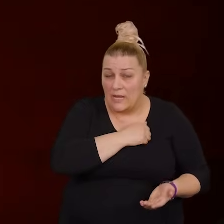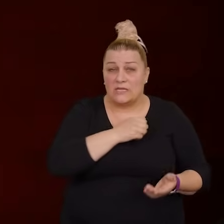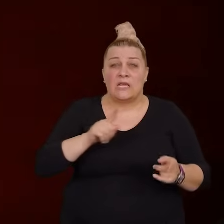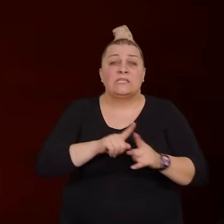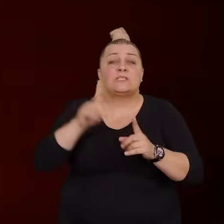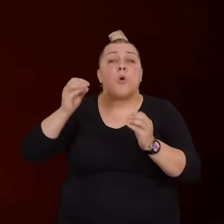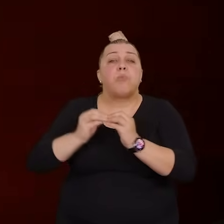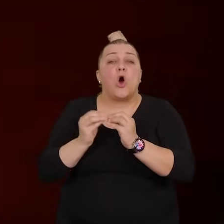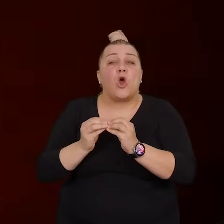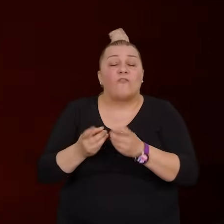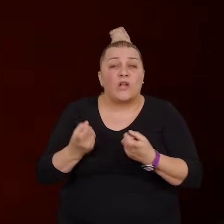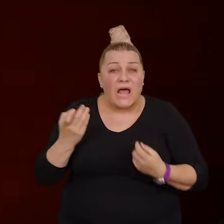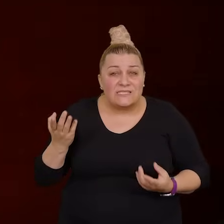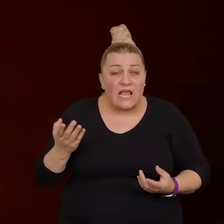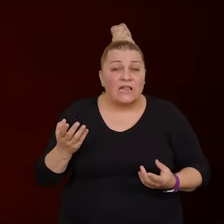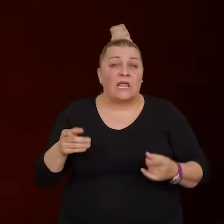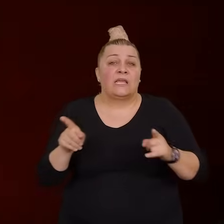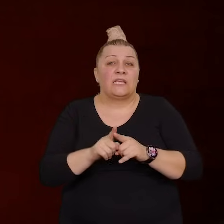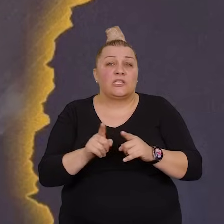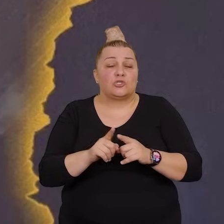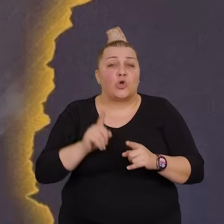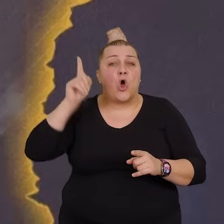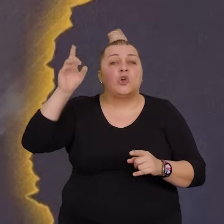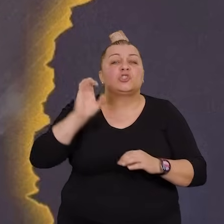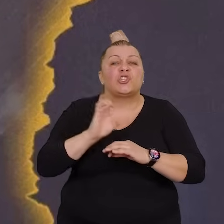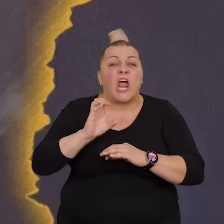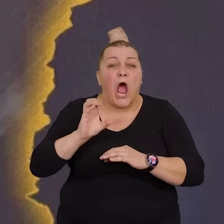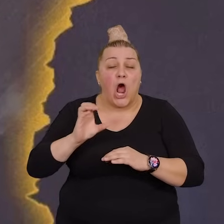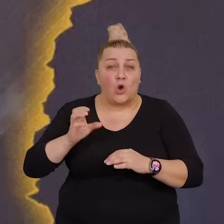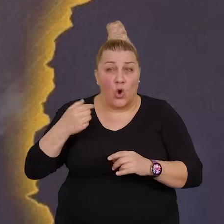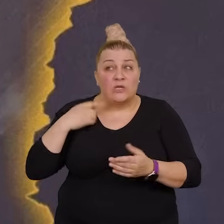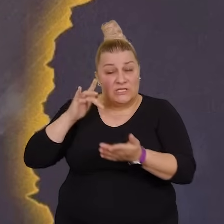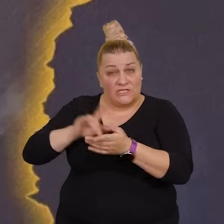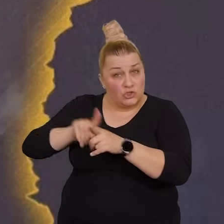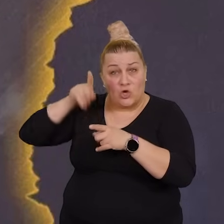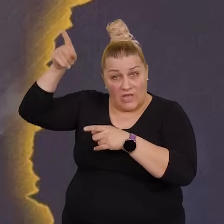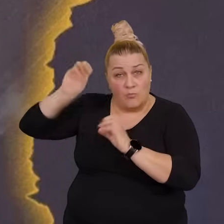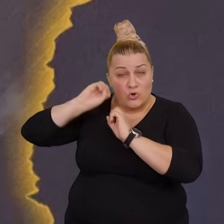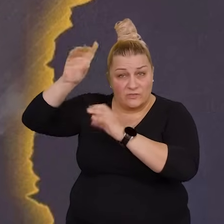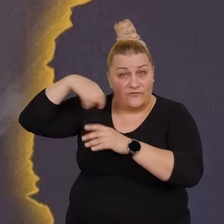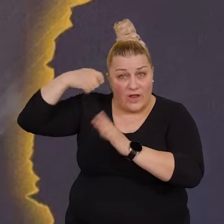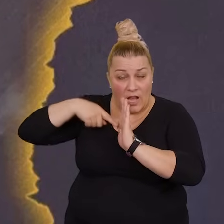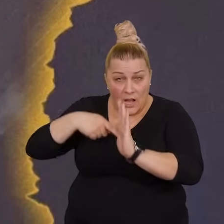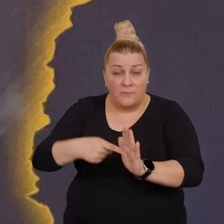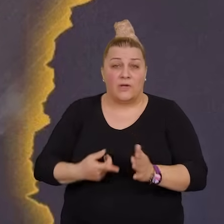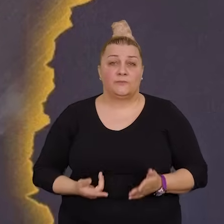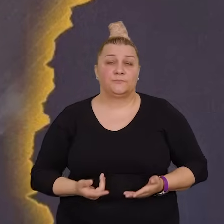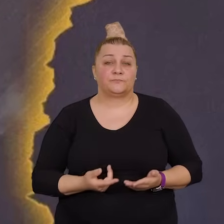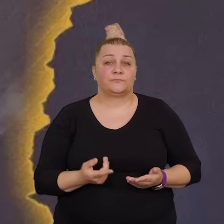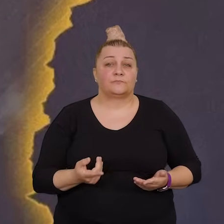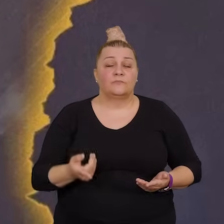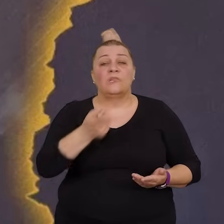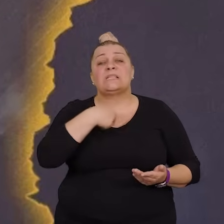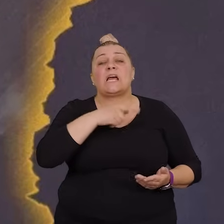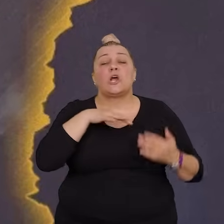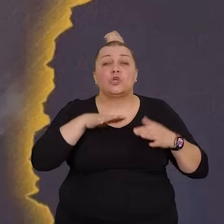Borovu naselju gdje je bila premijera. Tako je bilo i u New Yorku i Chicago gdje sam ja također bio nakon Borovog naselja gdje smo imali premijere za naše